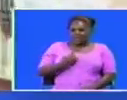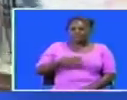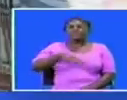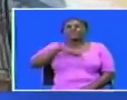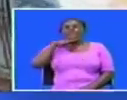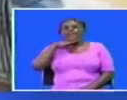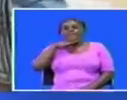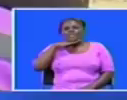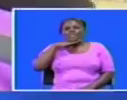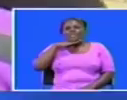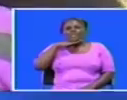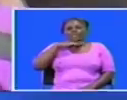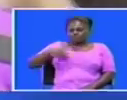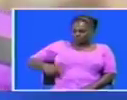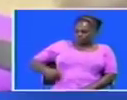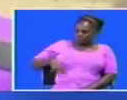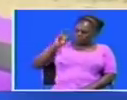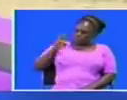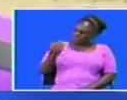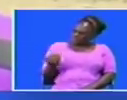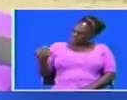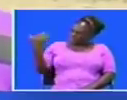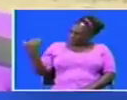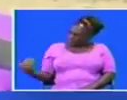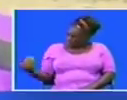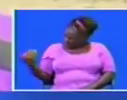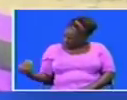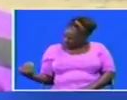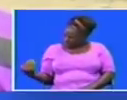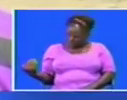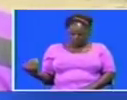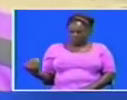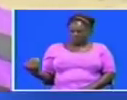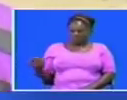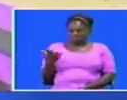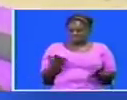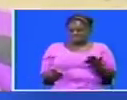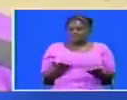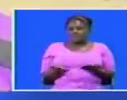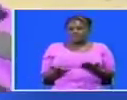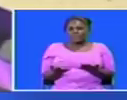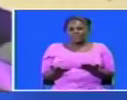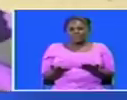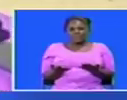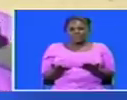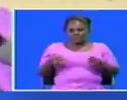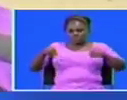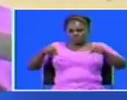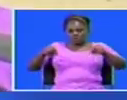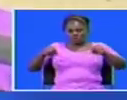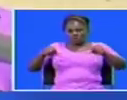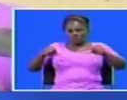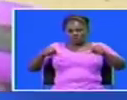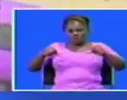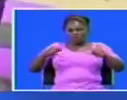tumekufa na njaa. Ukiona watoto wadogo, ukiona mtu tu sijui kama ni mchanga ama nini.